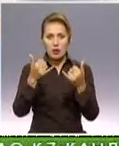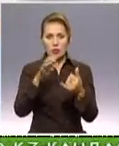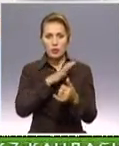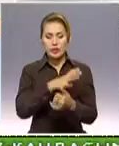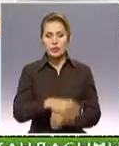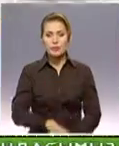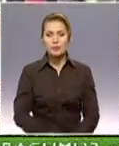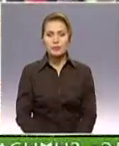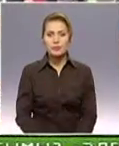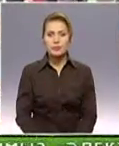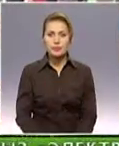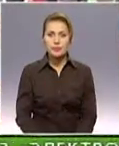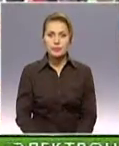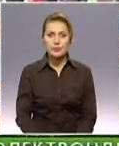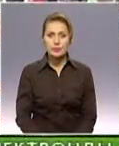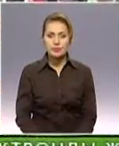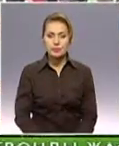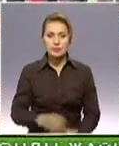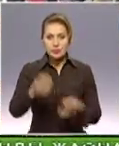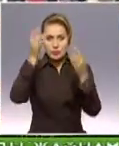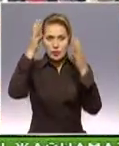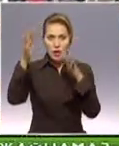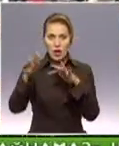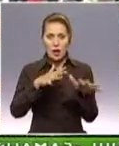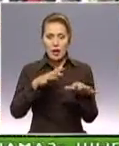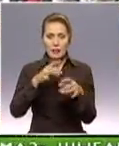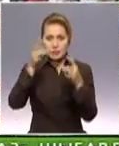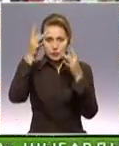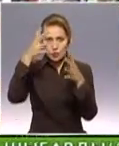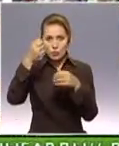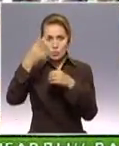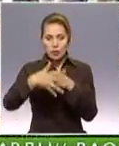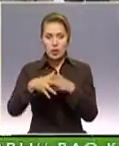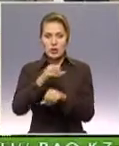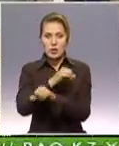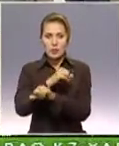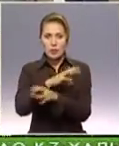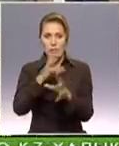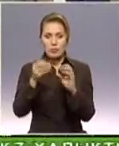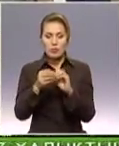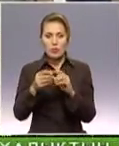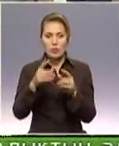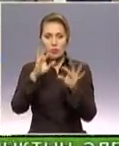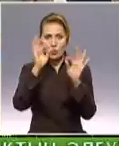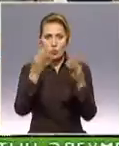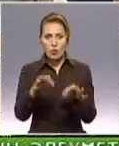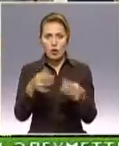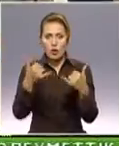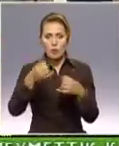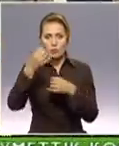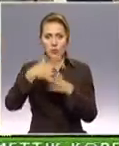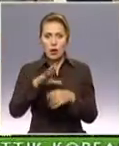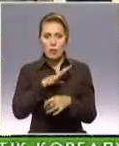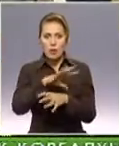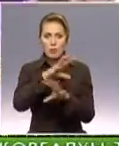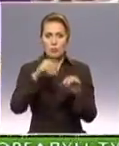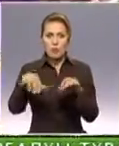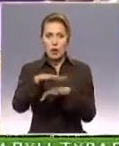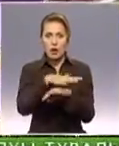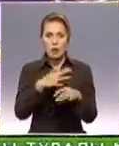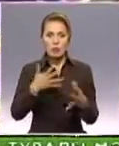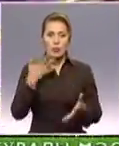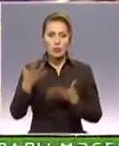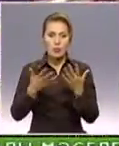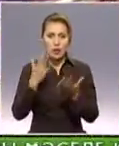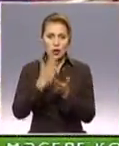болады. Мәдениет шара орталық мәдениет және демалыс саябағын өнерпаздар ордасын айналдырып, қарашаның көңілін бір көтеріп